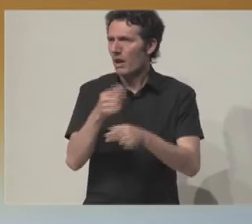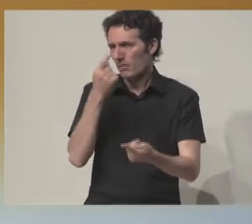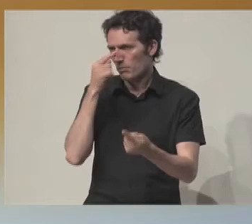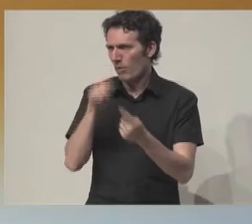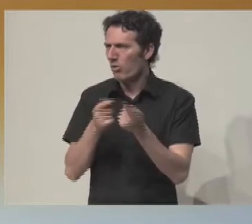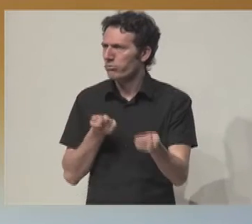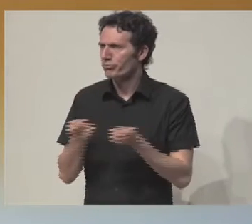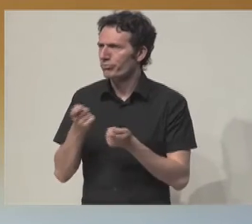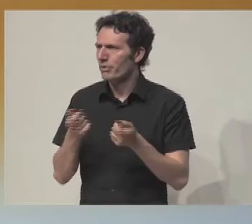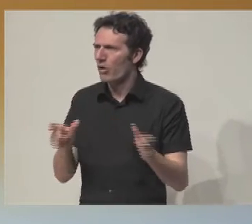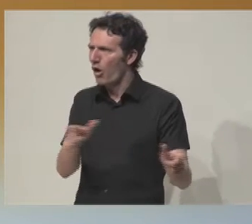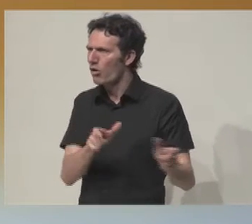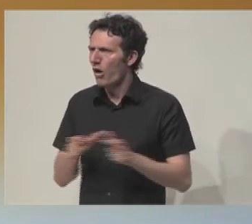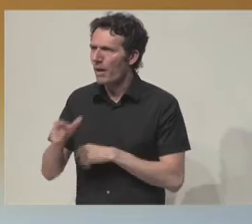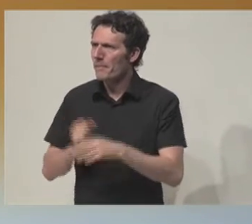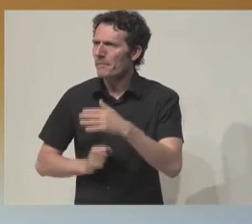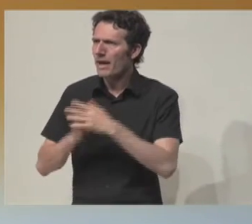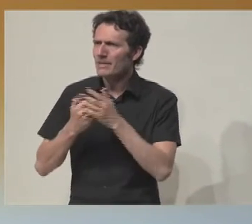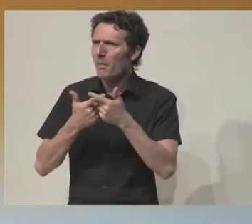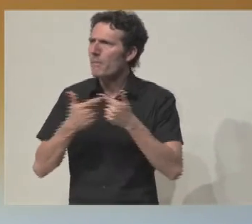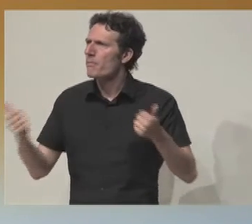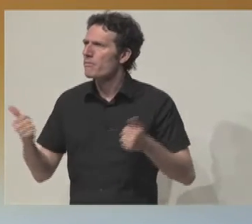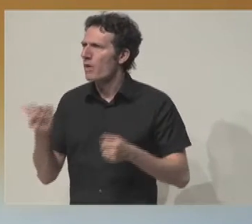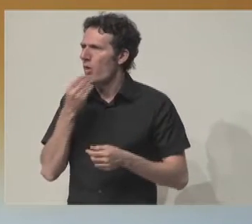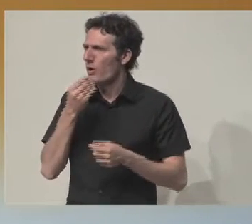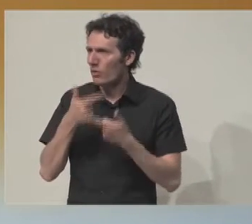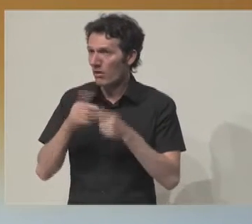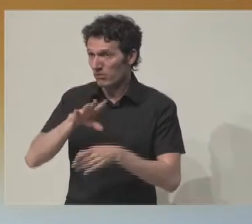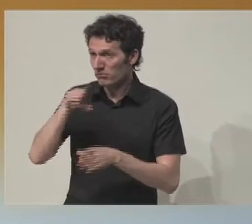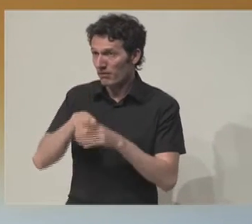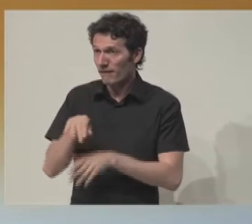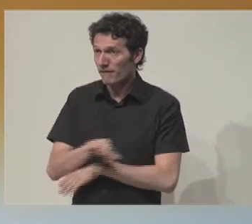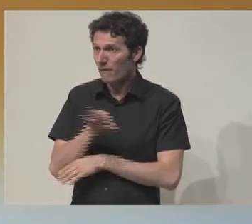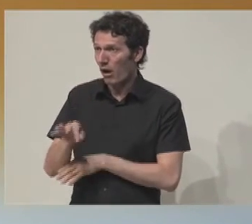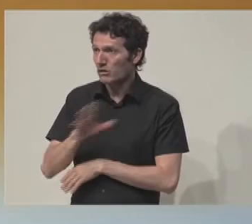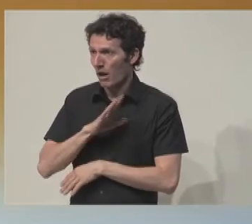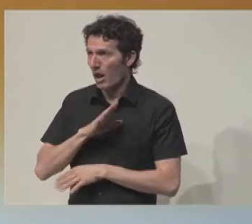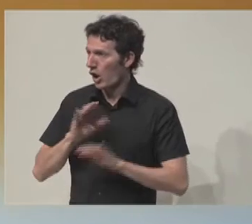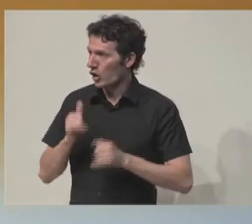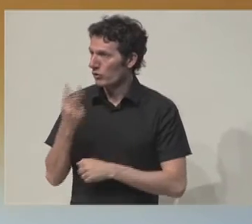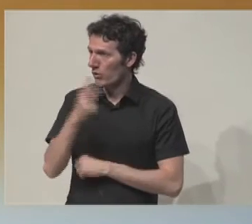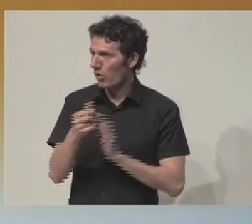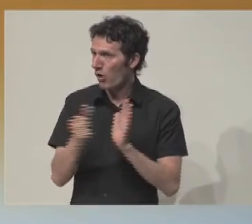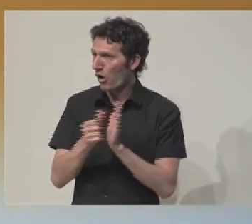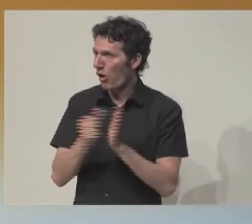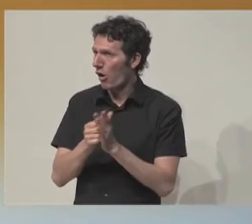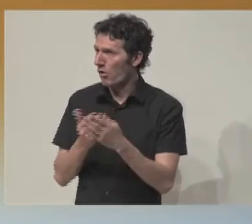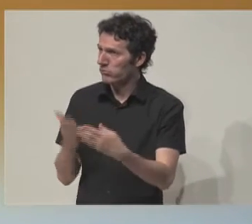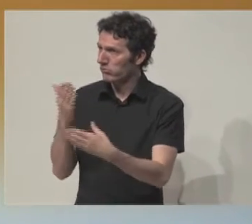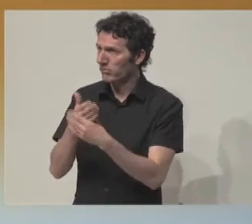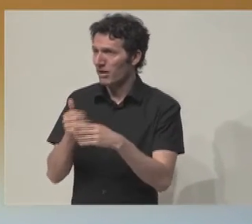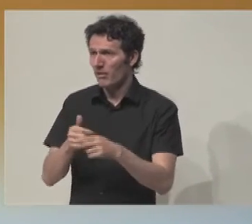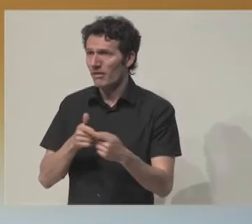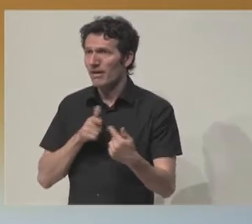contrôler le maximum de matière première possible d'ailleurs la france joue son rôle aussi activement que possible dans cette guerre